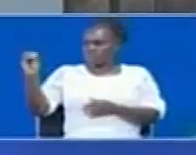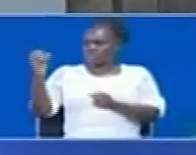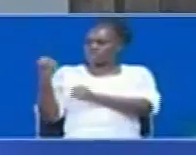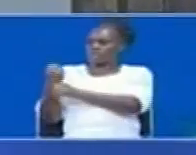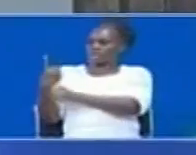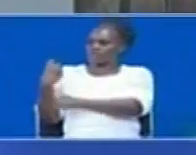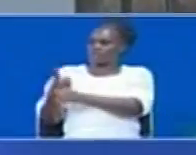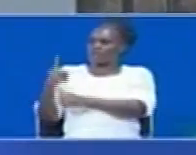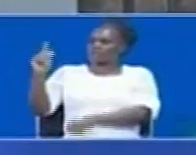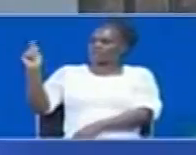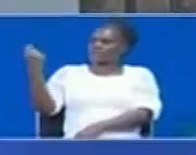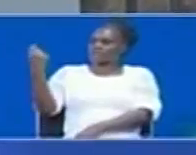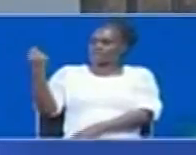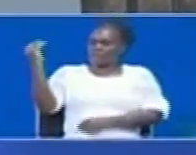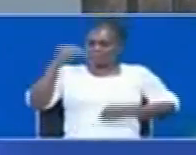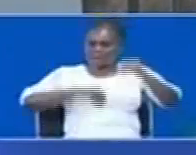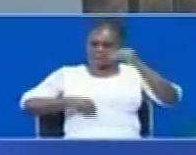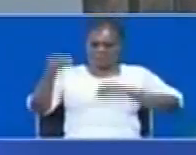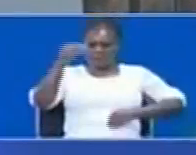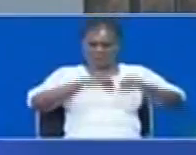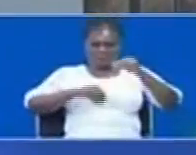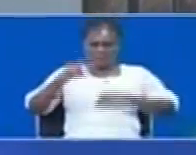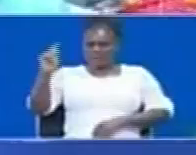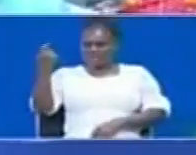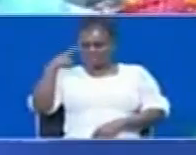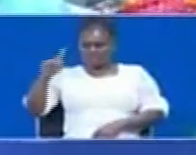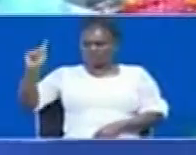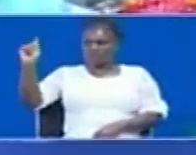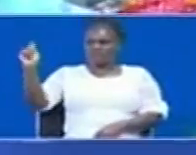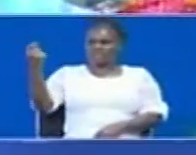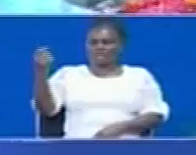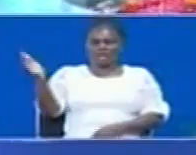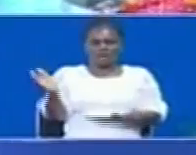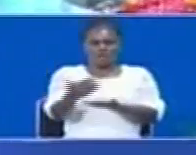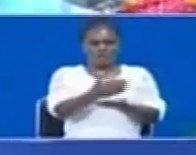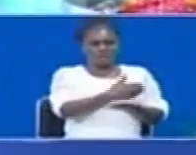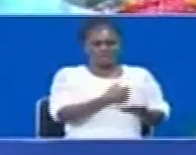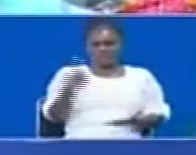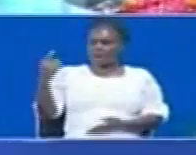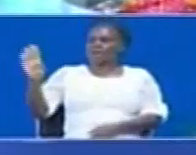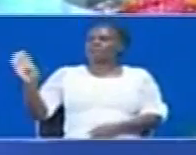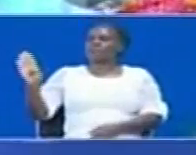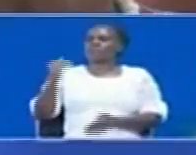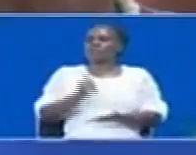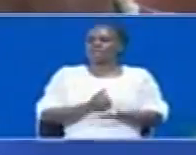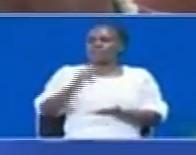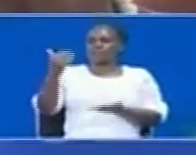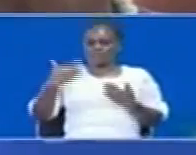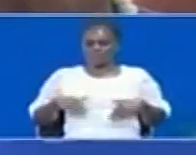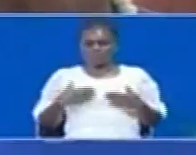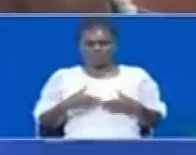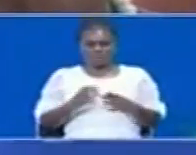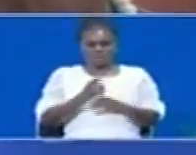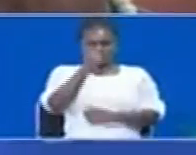2011, Wakenya walijumuika kwenye mchango wa Kenyans for Kenya na kukusanya shilingi bilioni 1 kusaidia wenzao chini ya